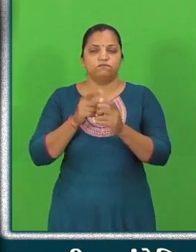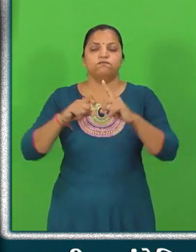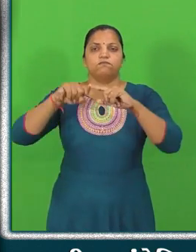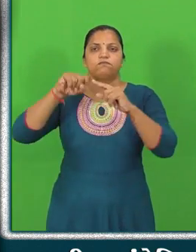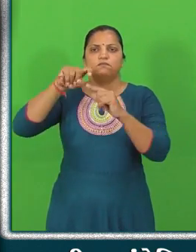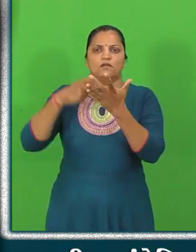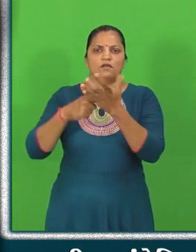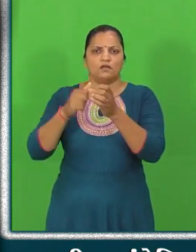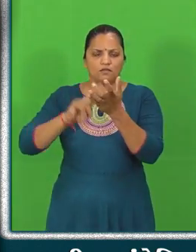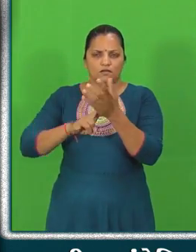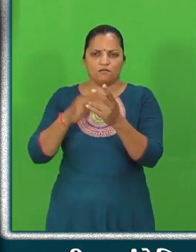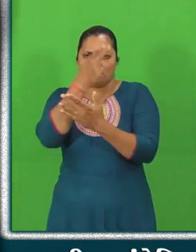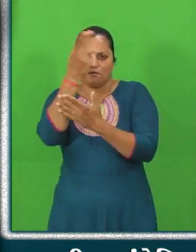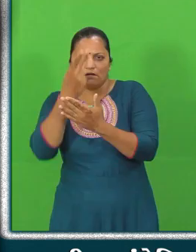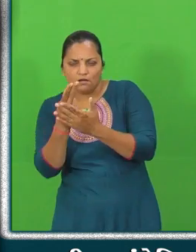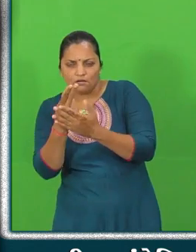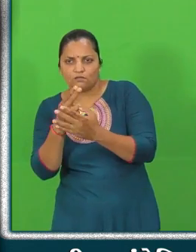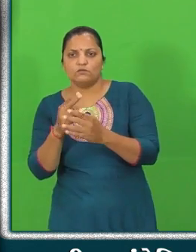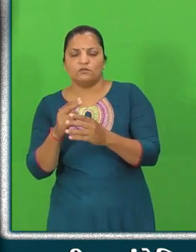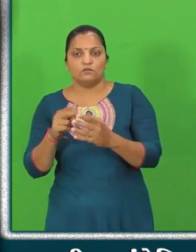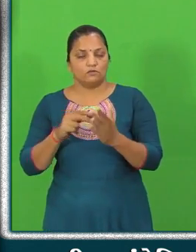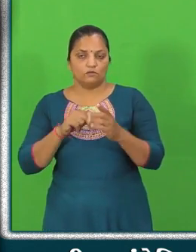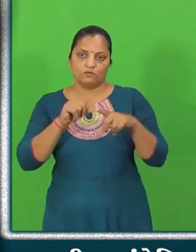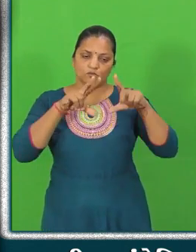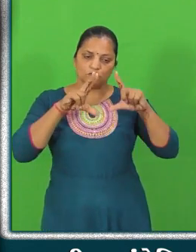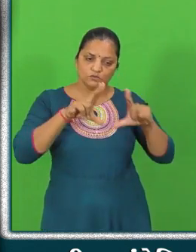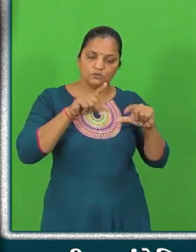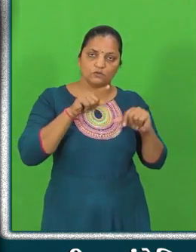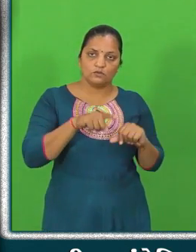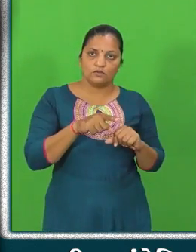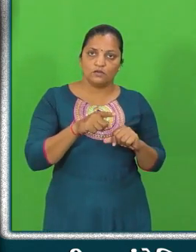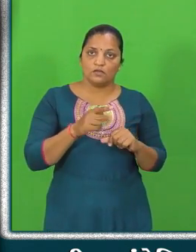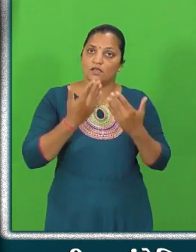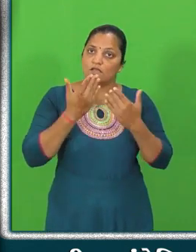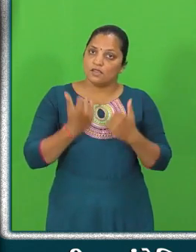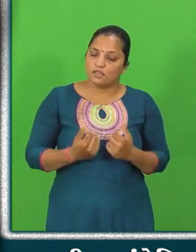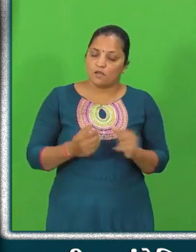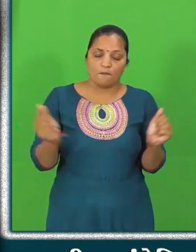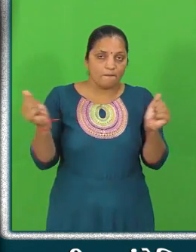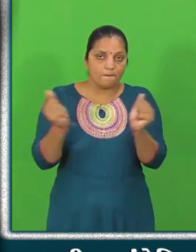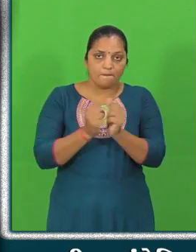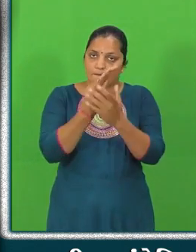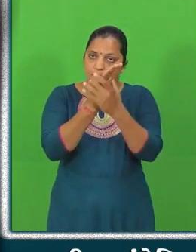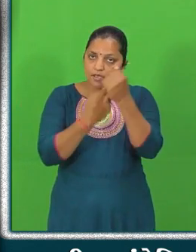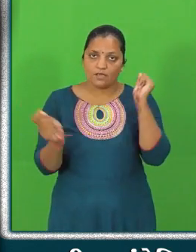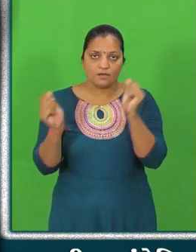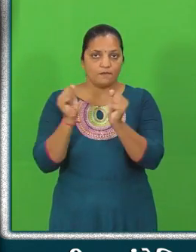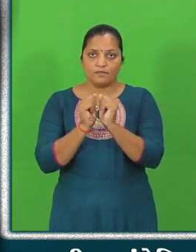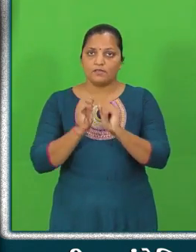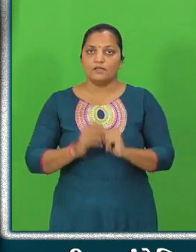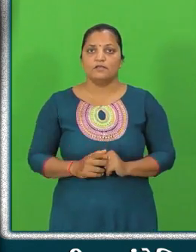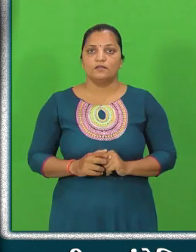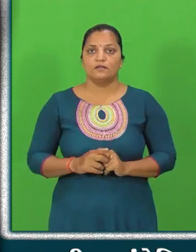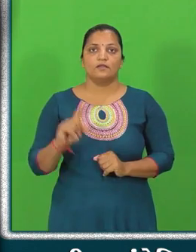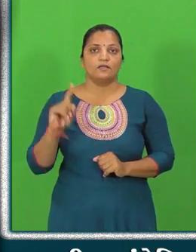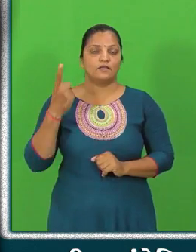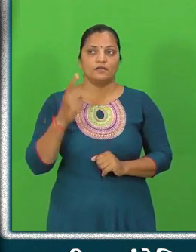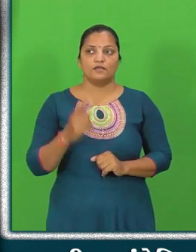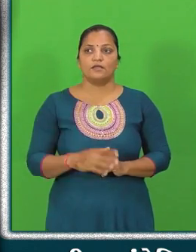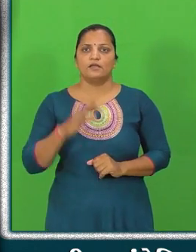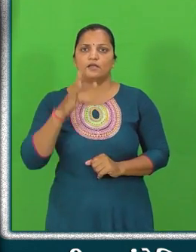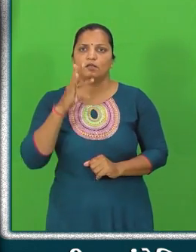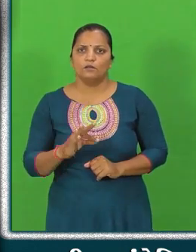આપેલી છે, અલગ અલગ પ્રકારે આકૃતિઓ આપેલી છે. અત્યારે હાલ આપણે બે કામ સાથે કરીશું. એક જગ્યાએ